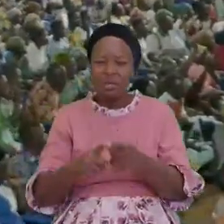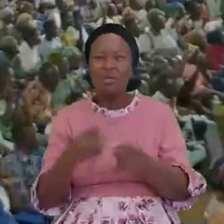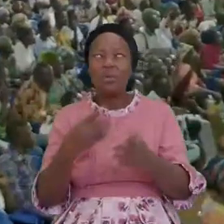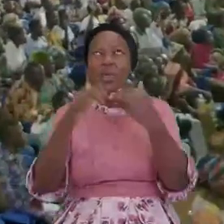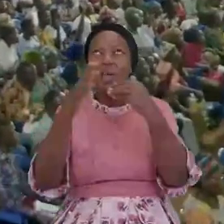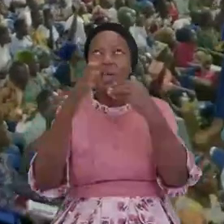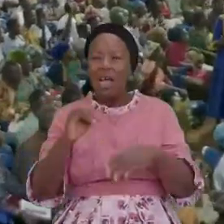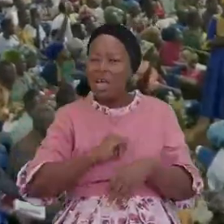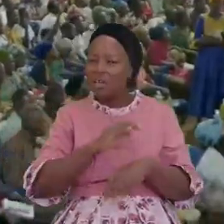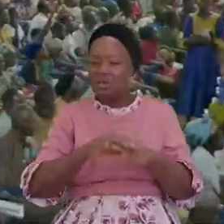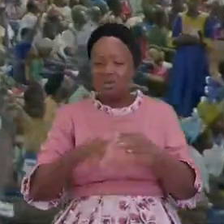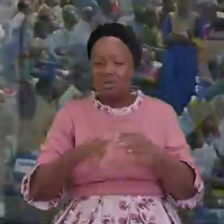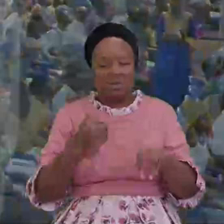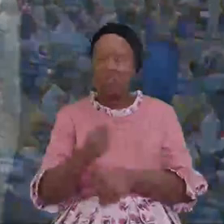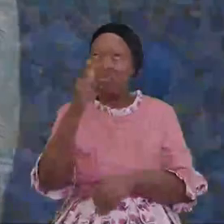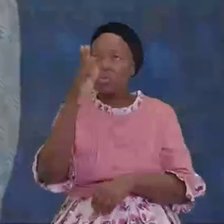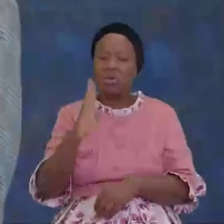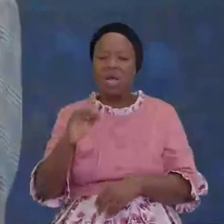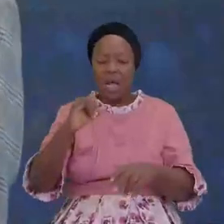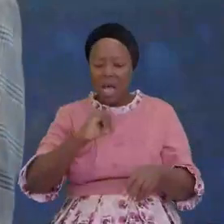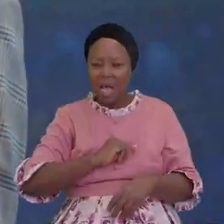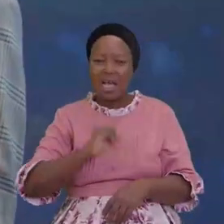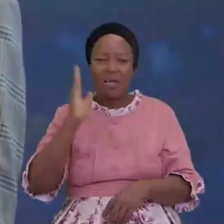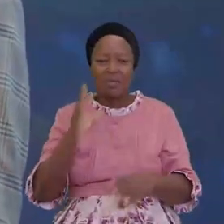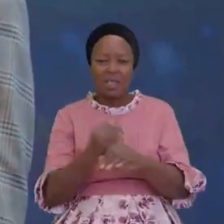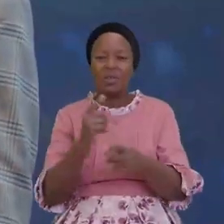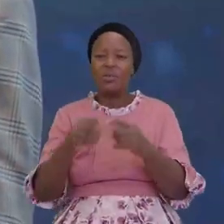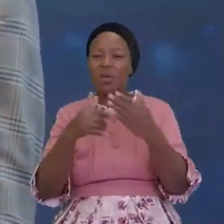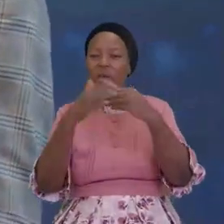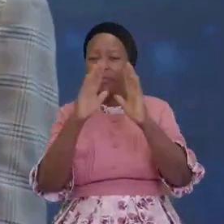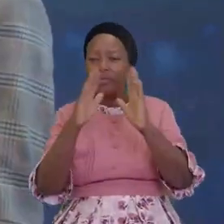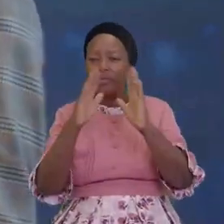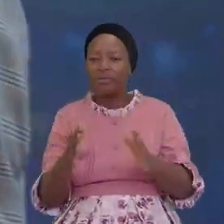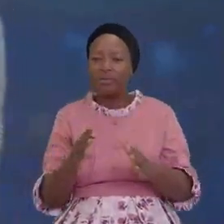J'irai au ciel. Je ne vais plus continuer à blasphémer Dieu.